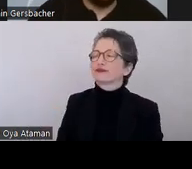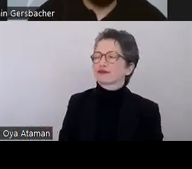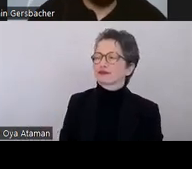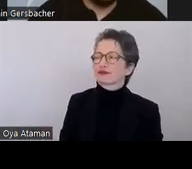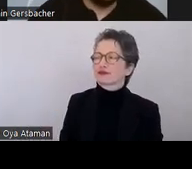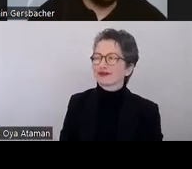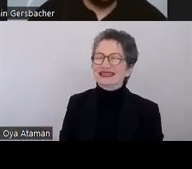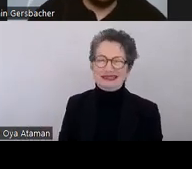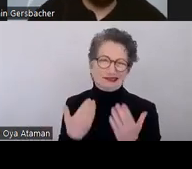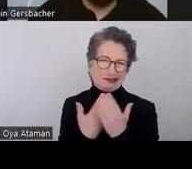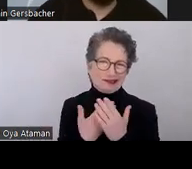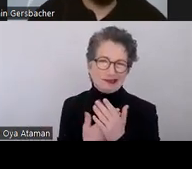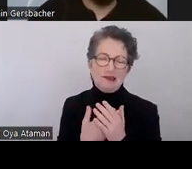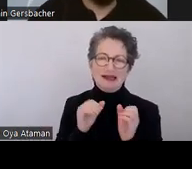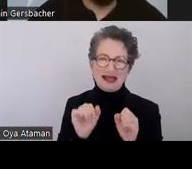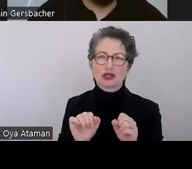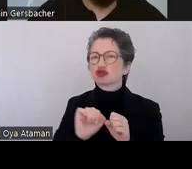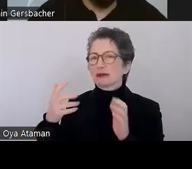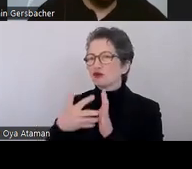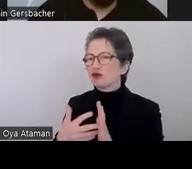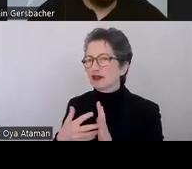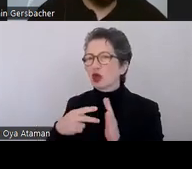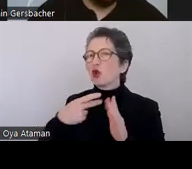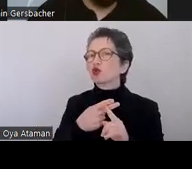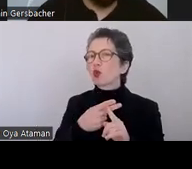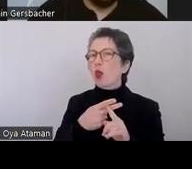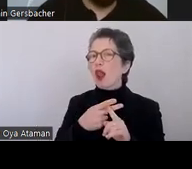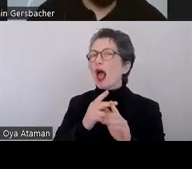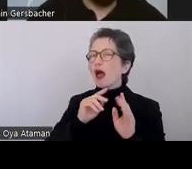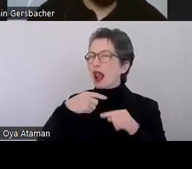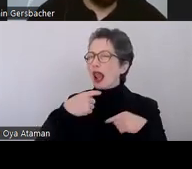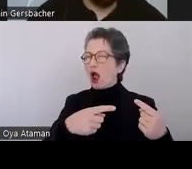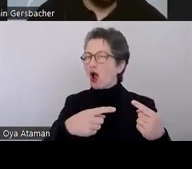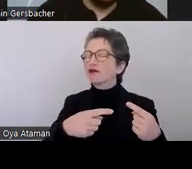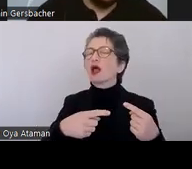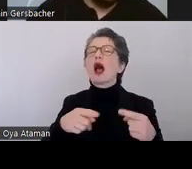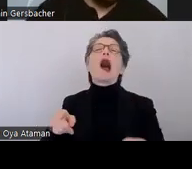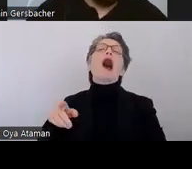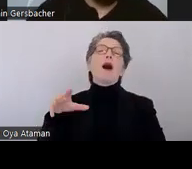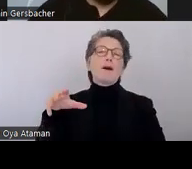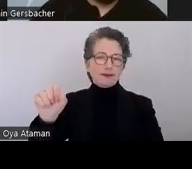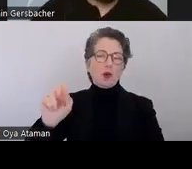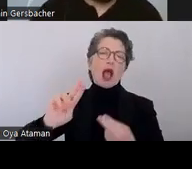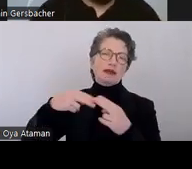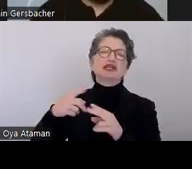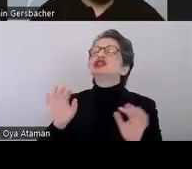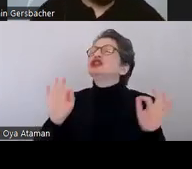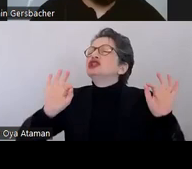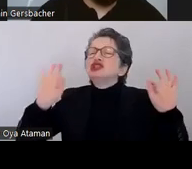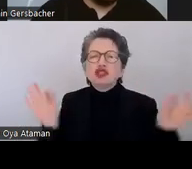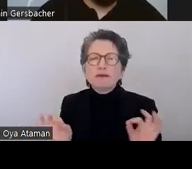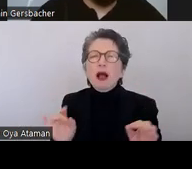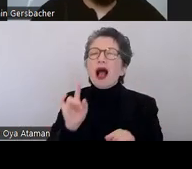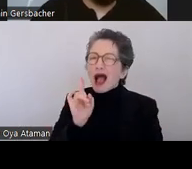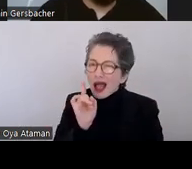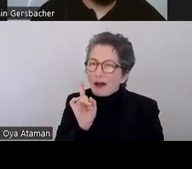genau, dementsprechend kann man dann schnell prüfen mit dem Tool und kann das dann anpassen. Das ist nichts Dramatisches, aber auf jeden Fall